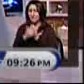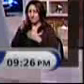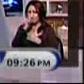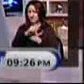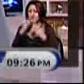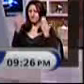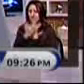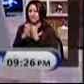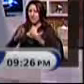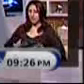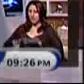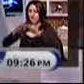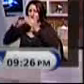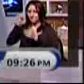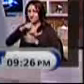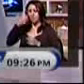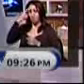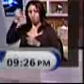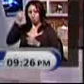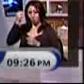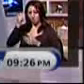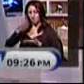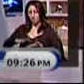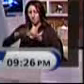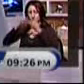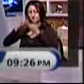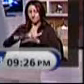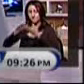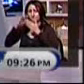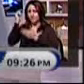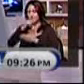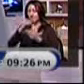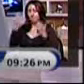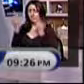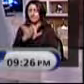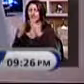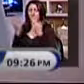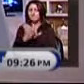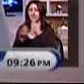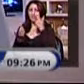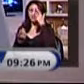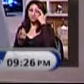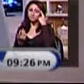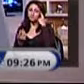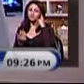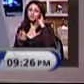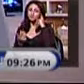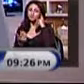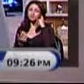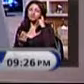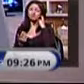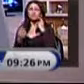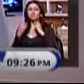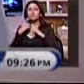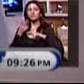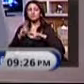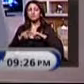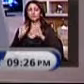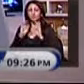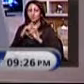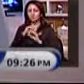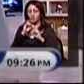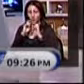شيء واجتمع فيه خيره. بس انت انتقدت بعض قيادات جبهه الانقاذ عندما اعلنوا نيتهم الترشح. انا بس